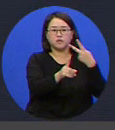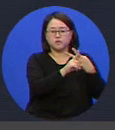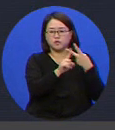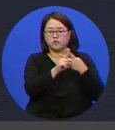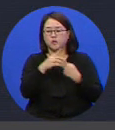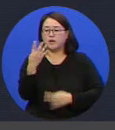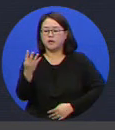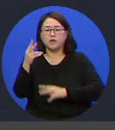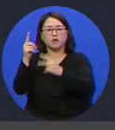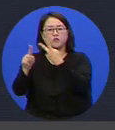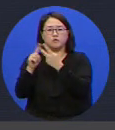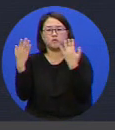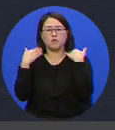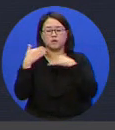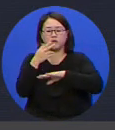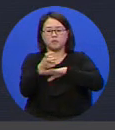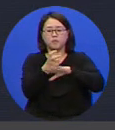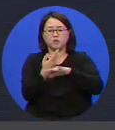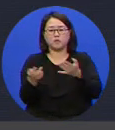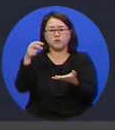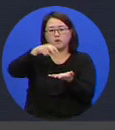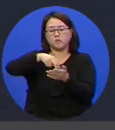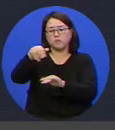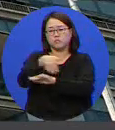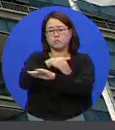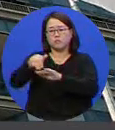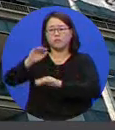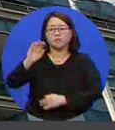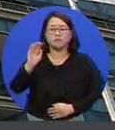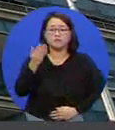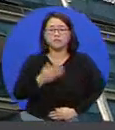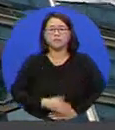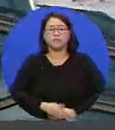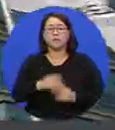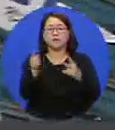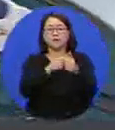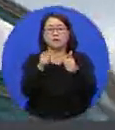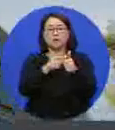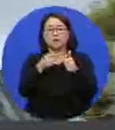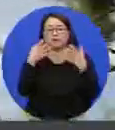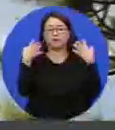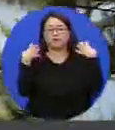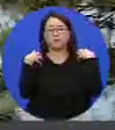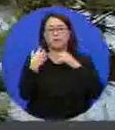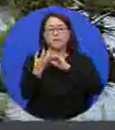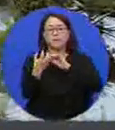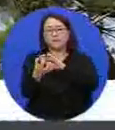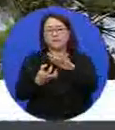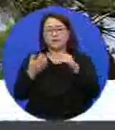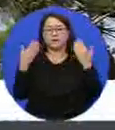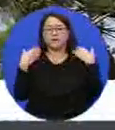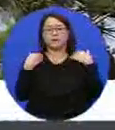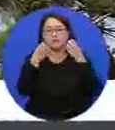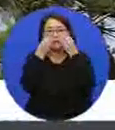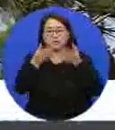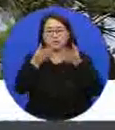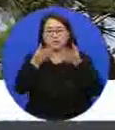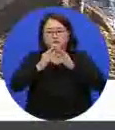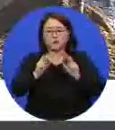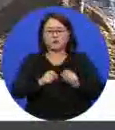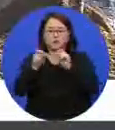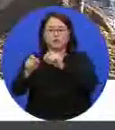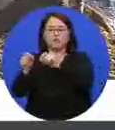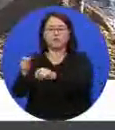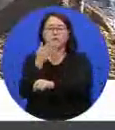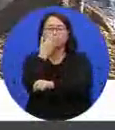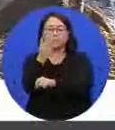개 중학교로 버스를 타고 등교하게 됩니다. 교육청이 사전에 학교 신설이 지연될 수 있다고